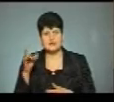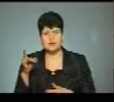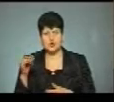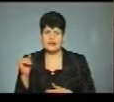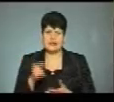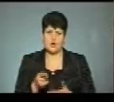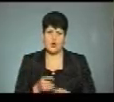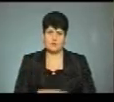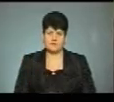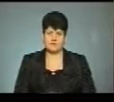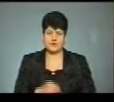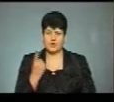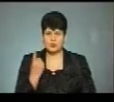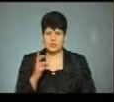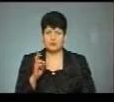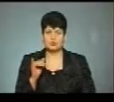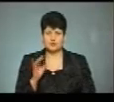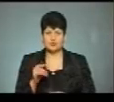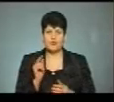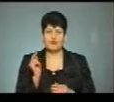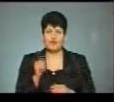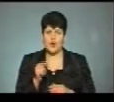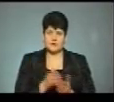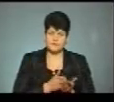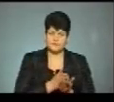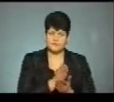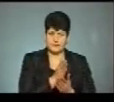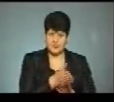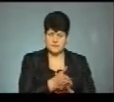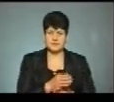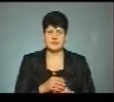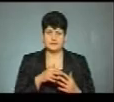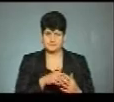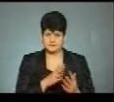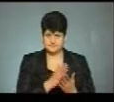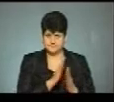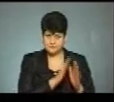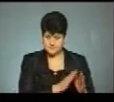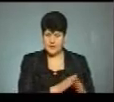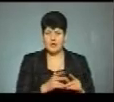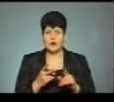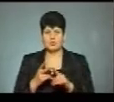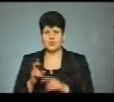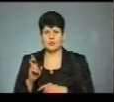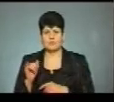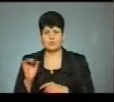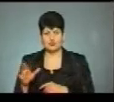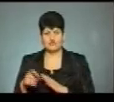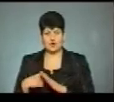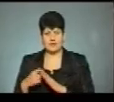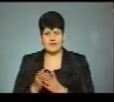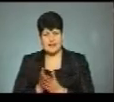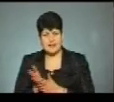Тернополі. Один бус на Луганський напрямок, де були бойові дії, і другий бус буде відправлений на